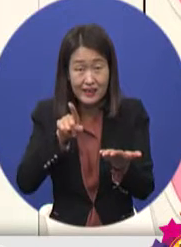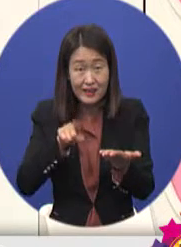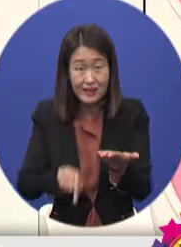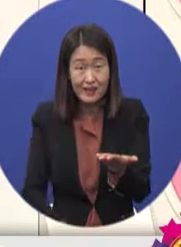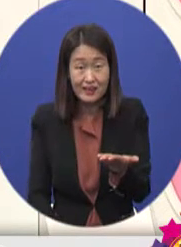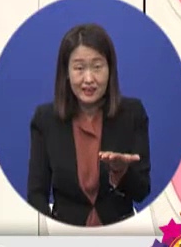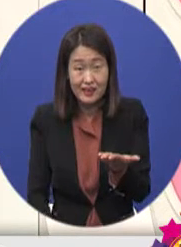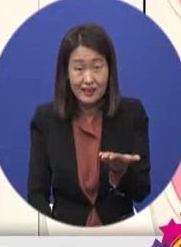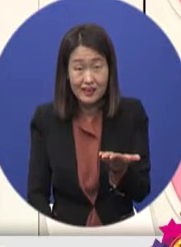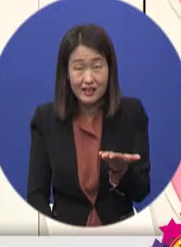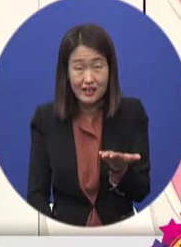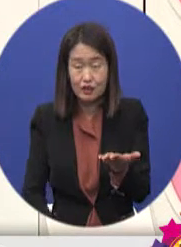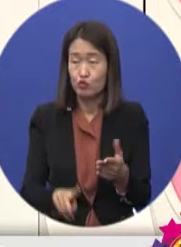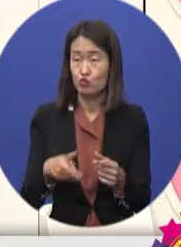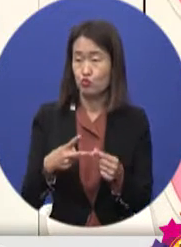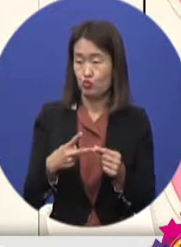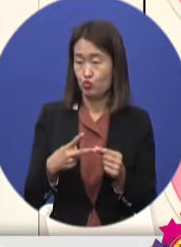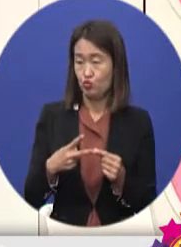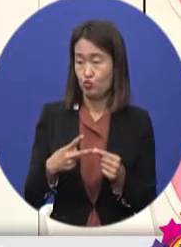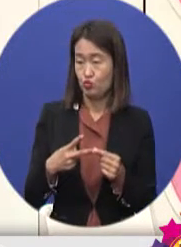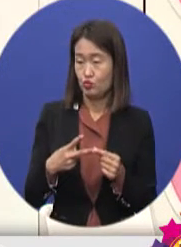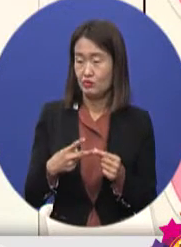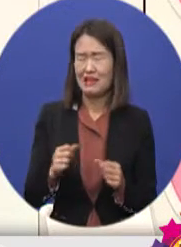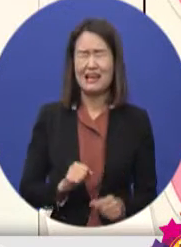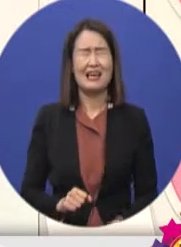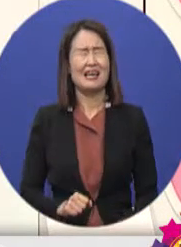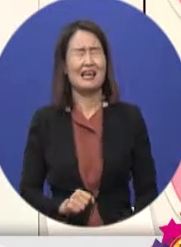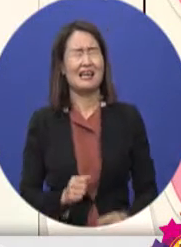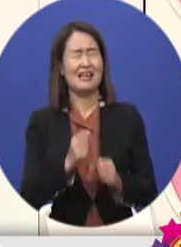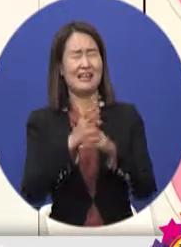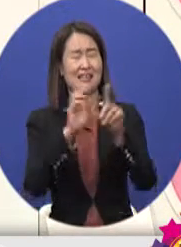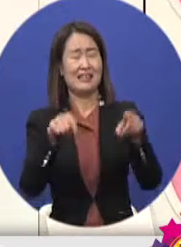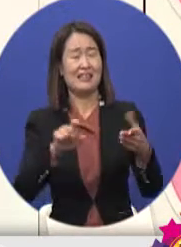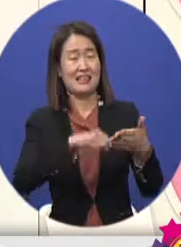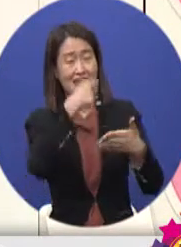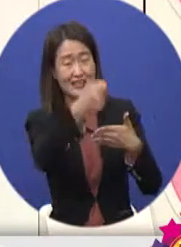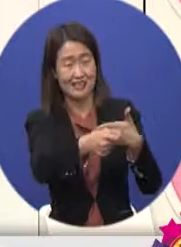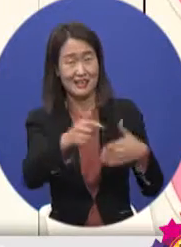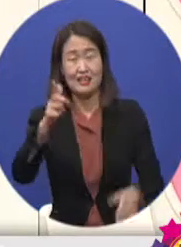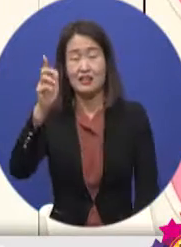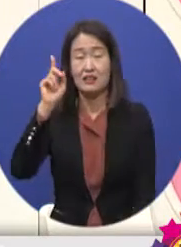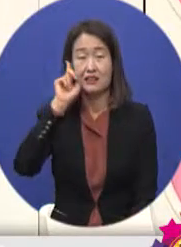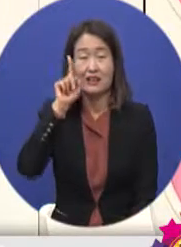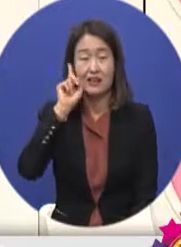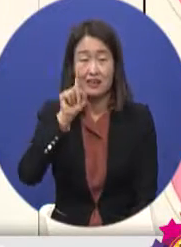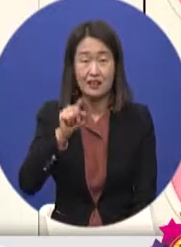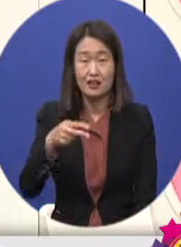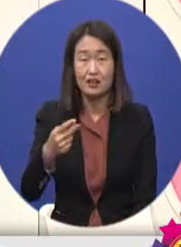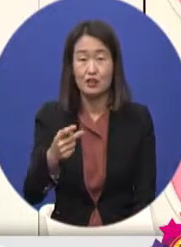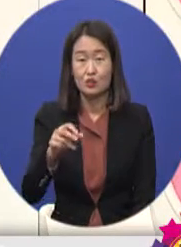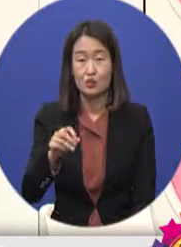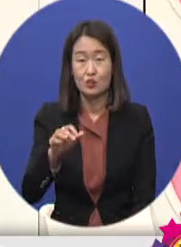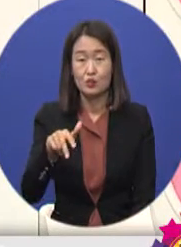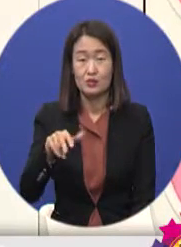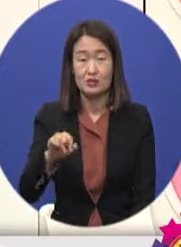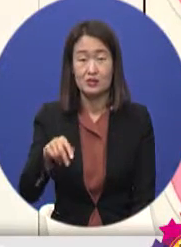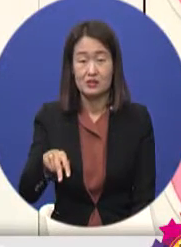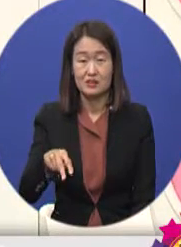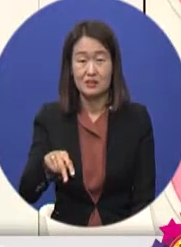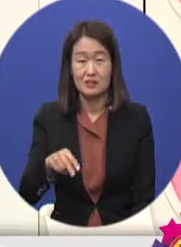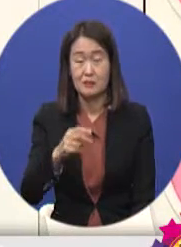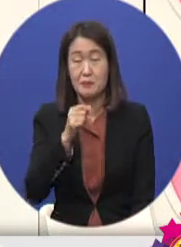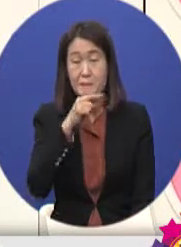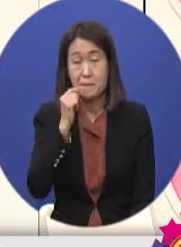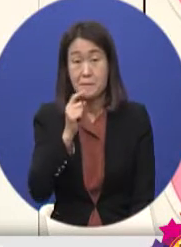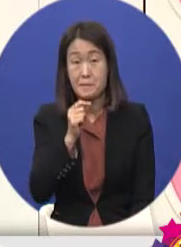겨울 이제 두 번째 달력을 봐야 되겠는데. 네, 내일 동지 팥죽 먹는 날로 알고 있는데 맞는지 모르겠네요. 아, 예, 그렇네요. 예.